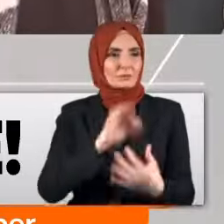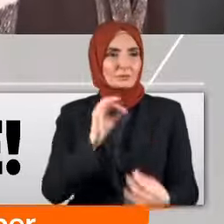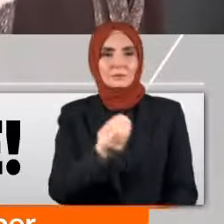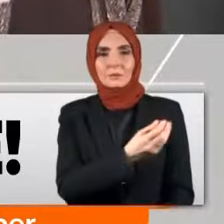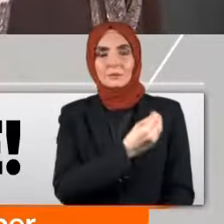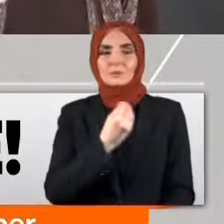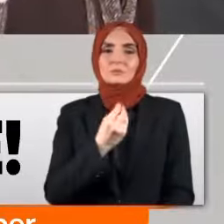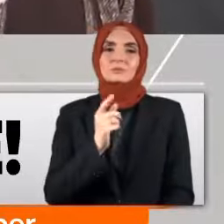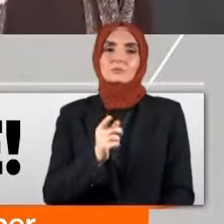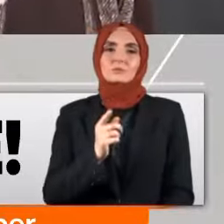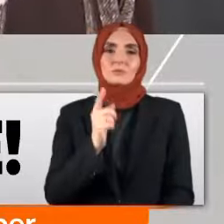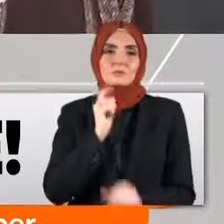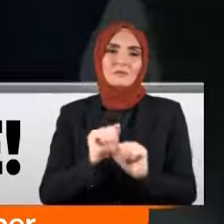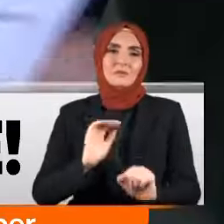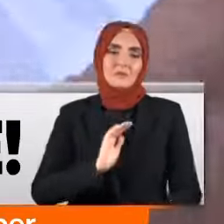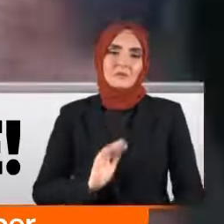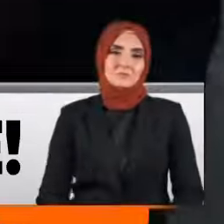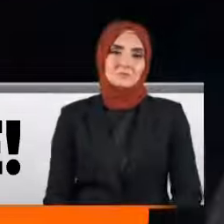ödenmemiş cezam var. Daha önce ödediklerim de var.